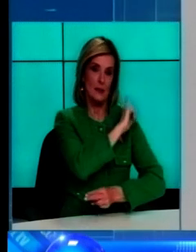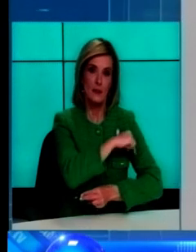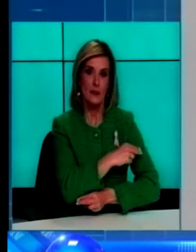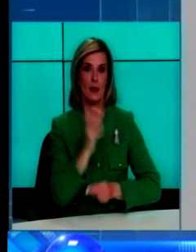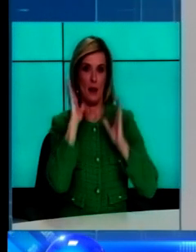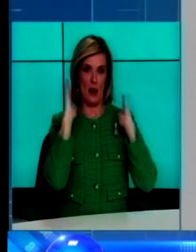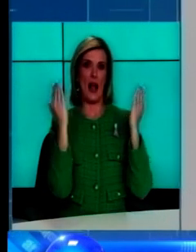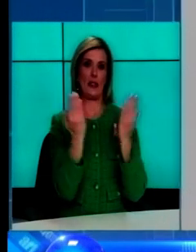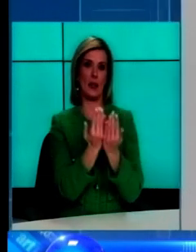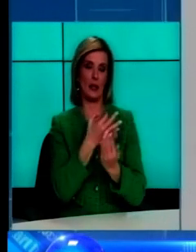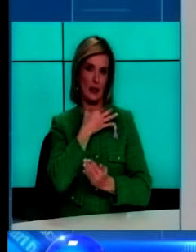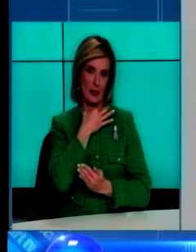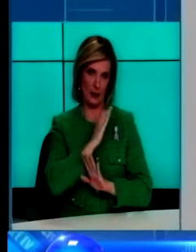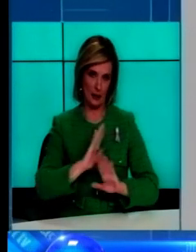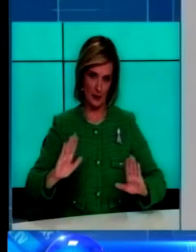στους εμβολιασμένους.